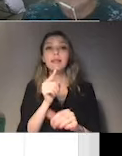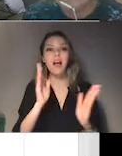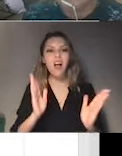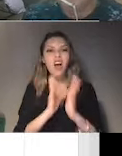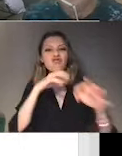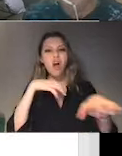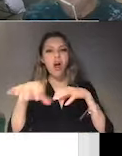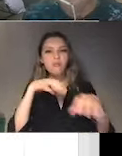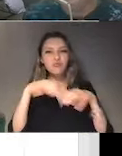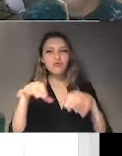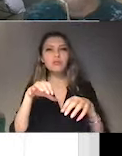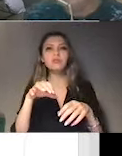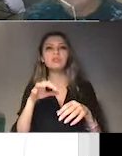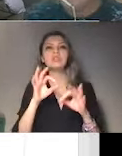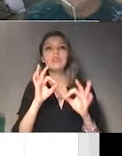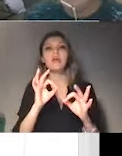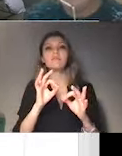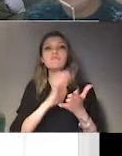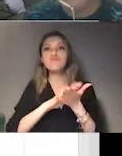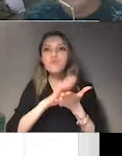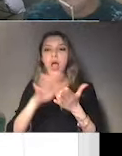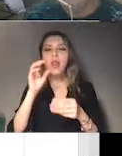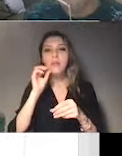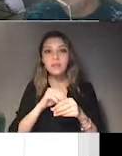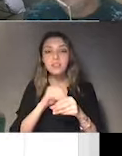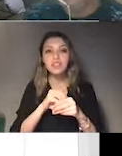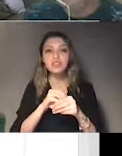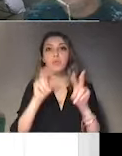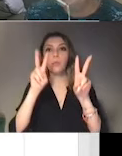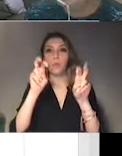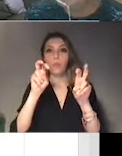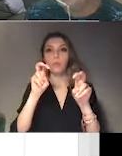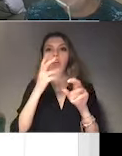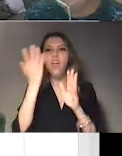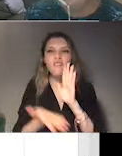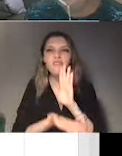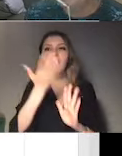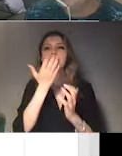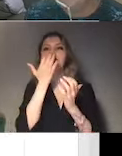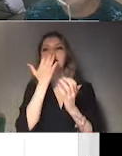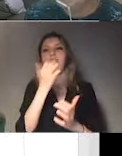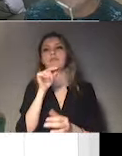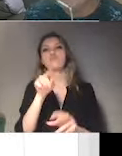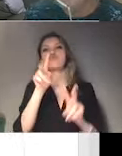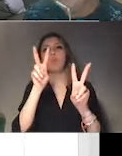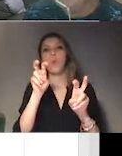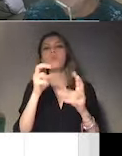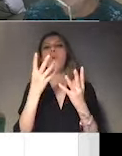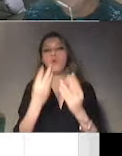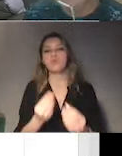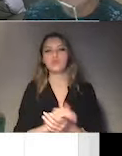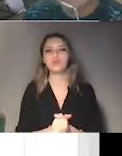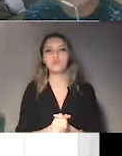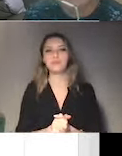ayrımcılıkın giderilmesi konularında aslında en fazla tavsiye bu konuda verilmiş. Ve